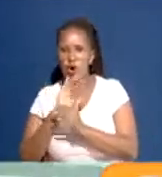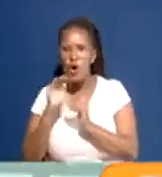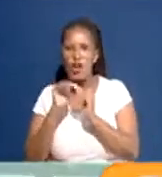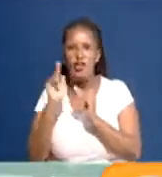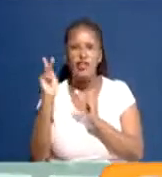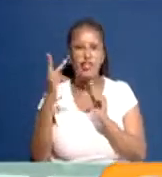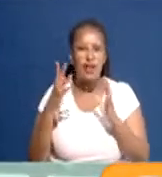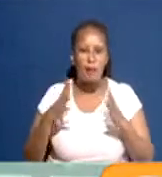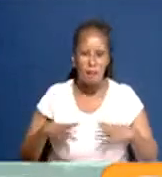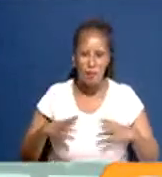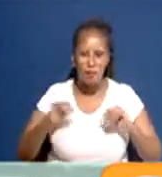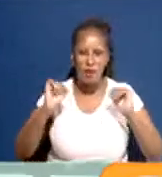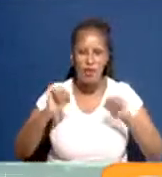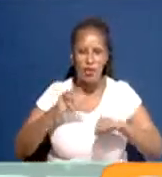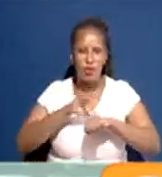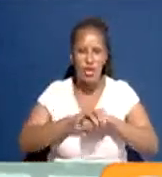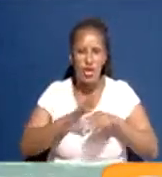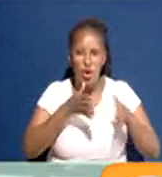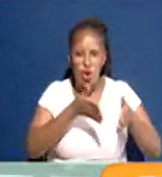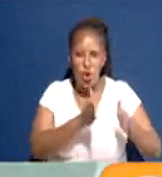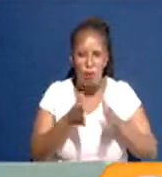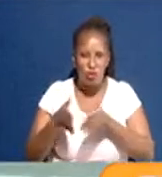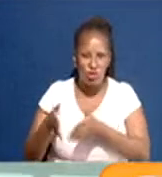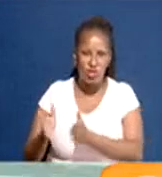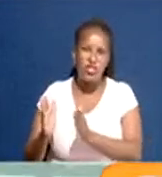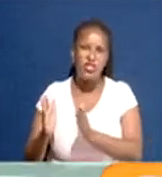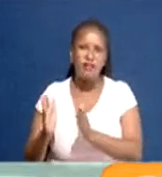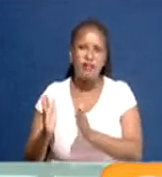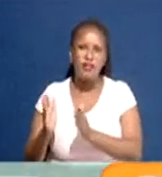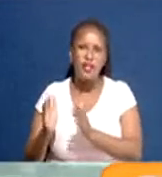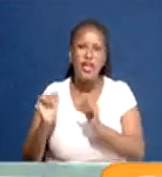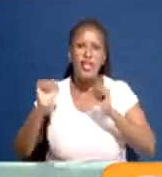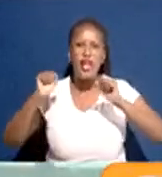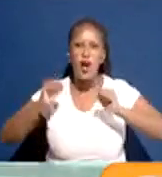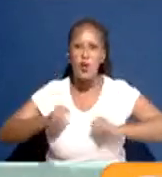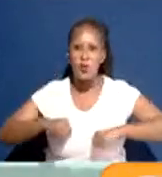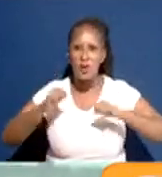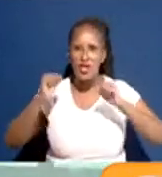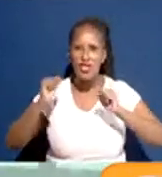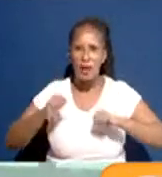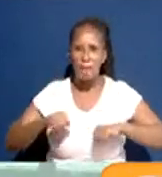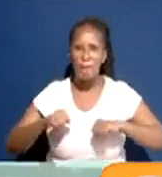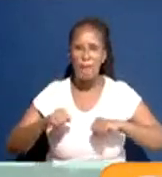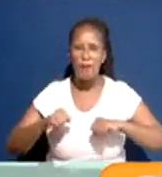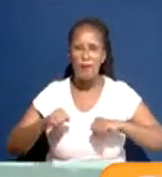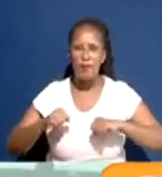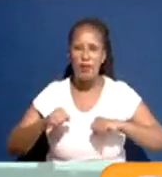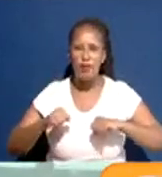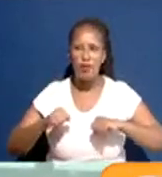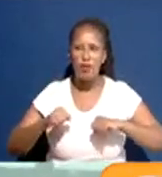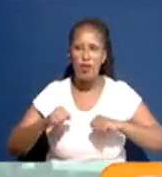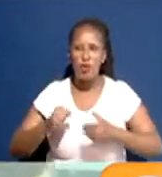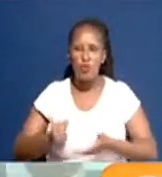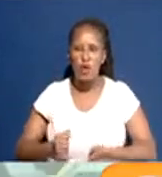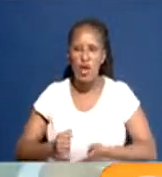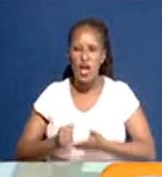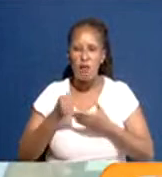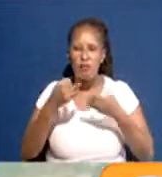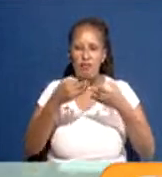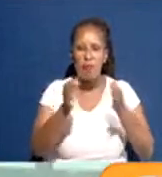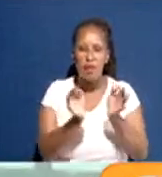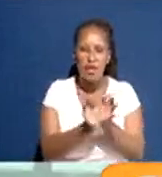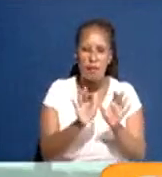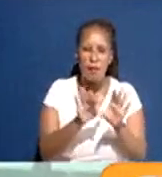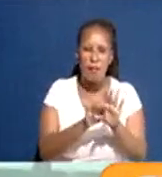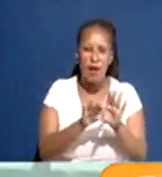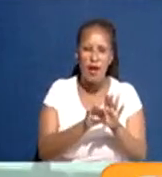mwananchi apate nafasi ya kuweza kupeleka watu wao wakiwa wagonjwa.